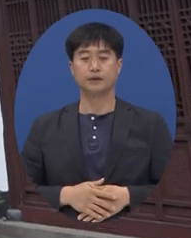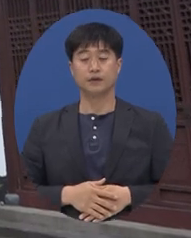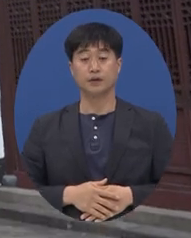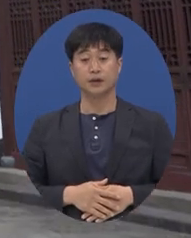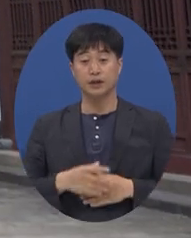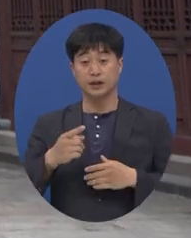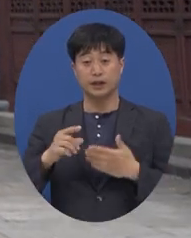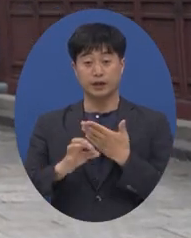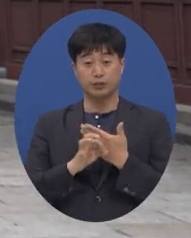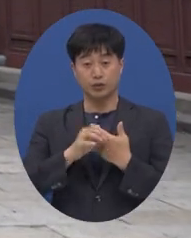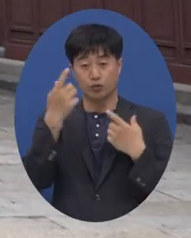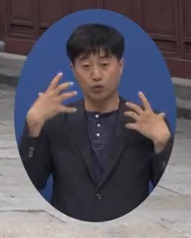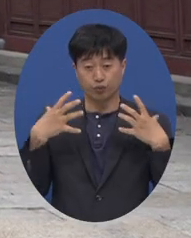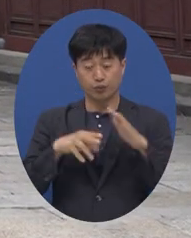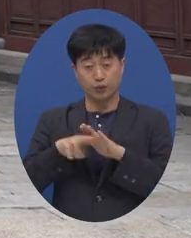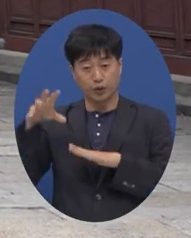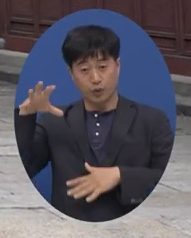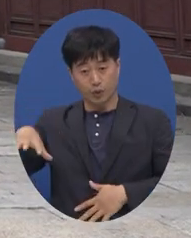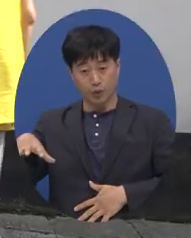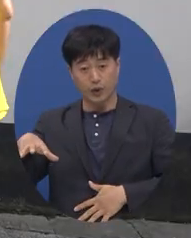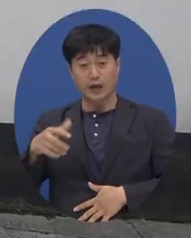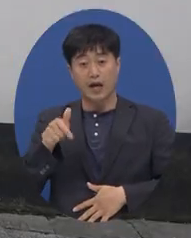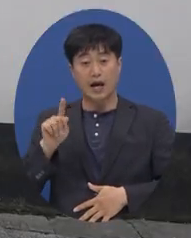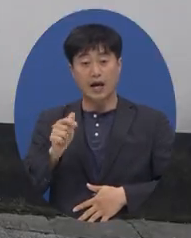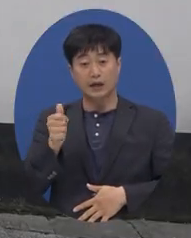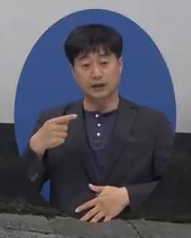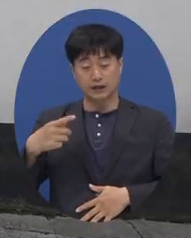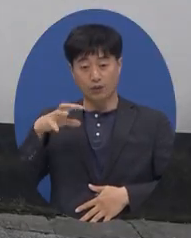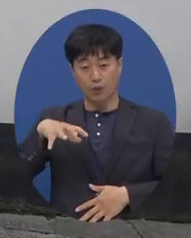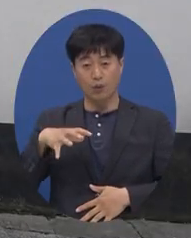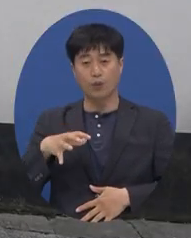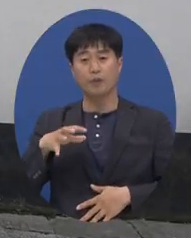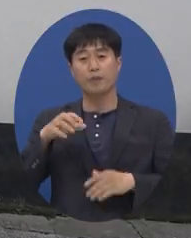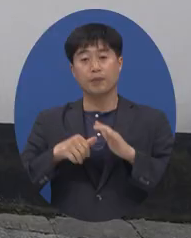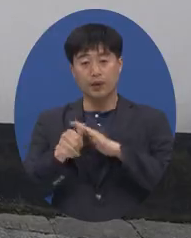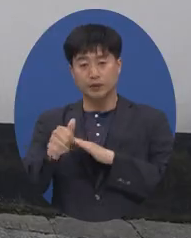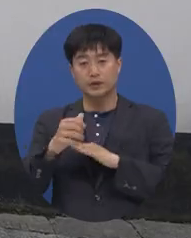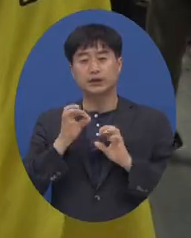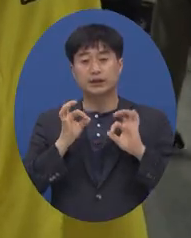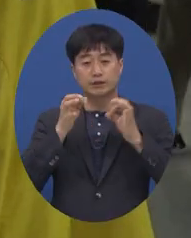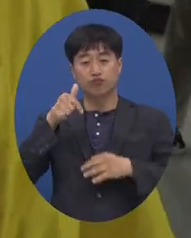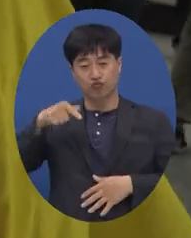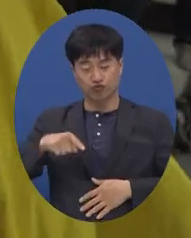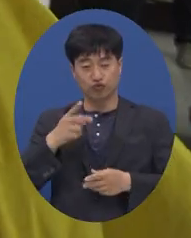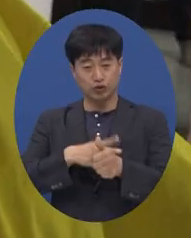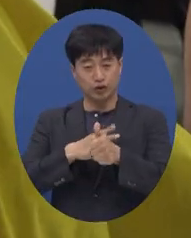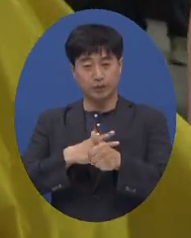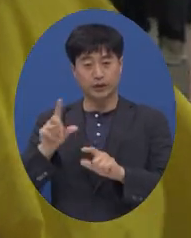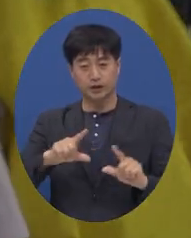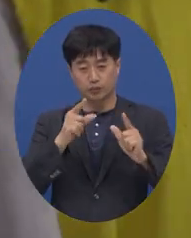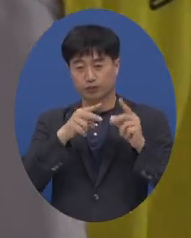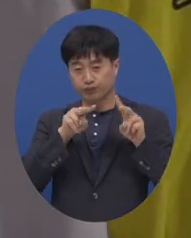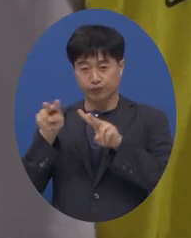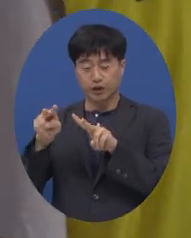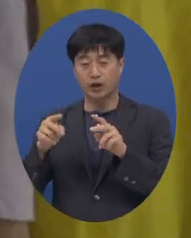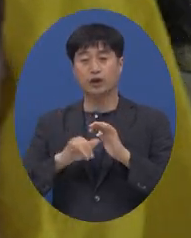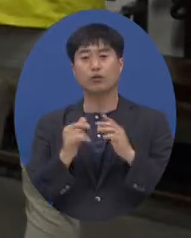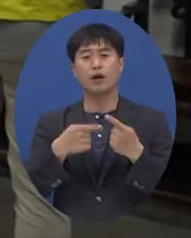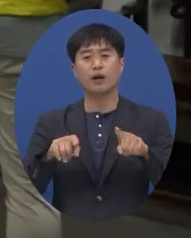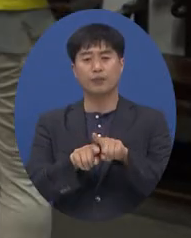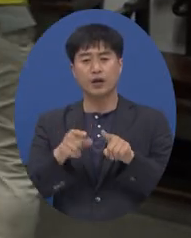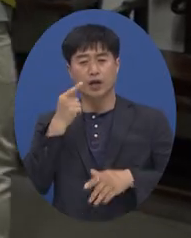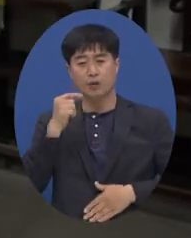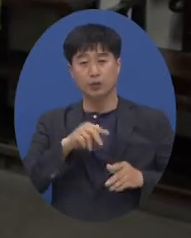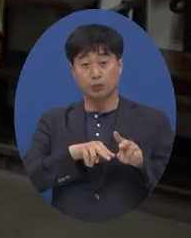이어 임시정부 요인들의 피난 채웠던 가흥 의 방문해 김구 선생의 샘을 불러봤습니다 당시 김구 선생은 가족과 함께 일제의 눈을